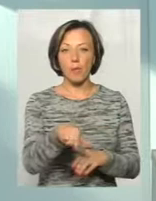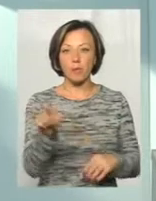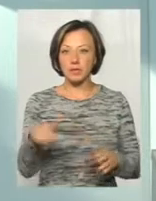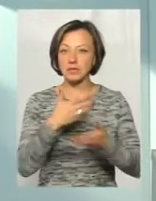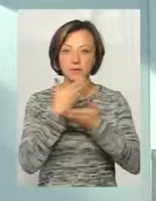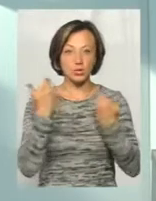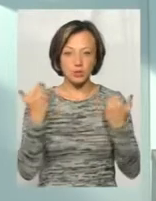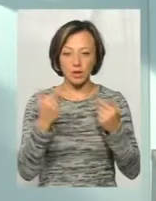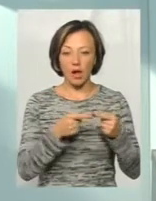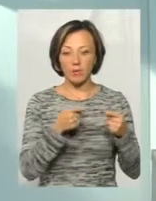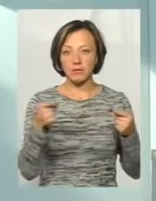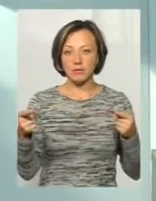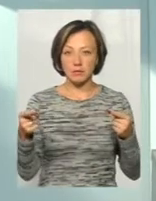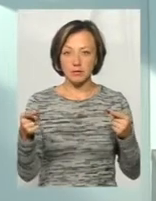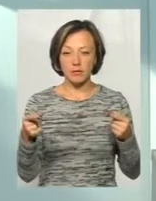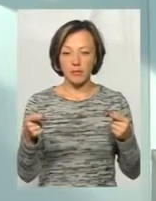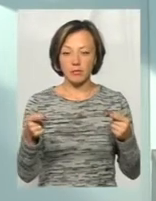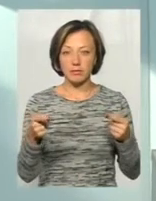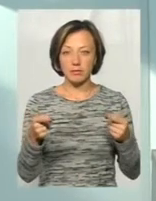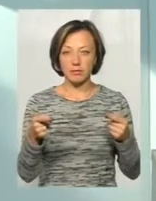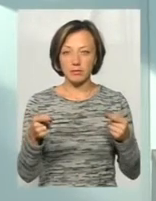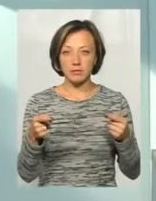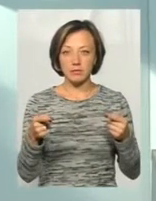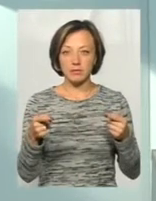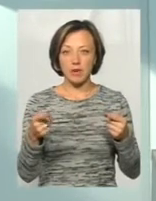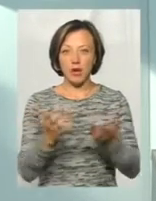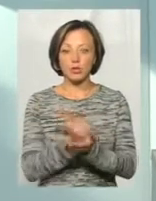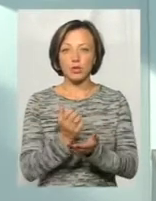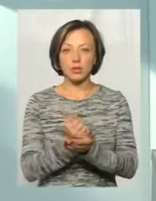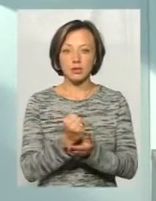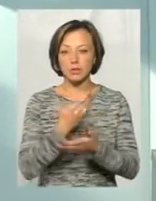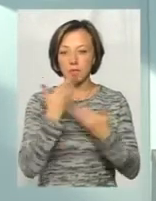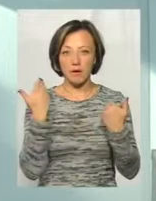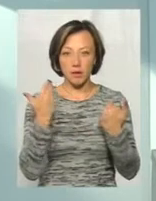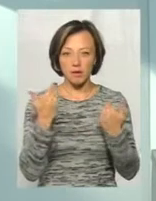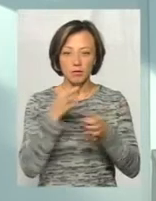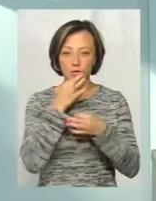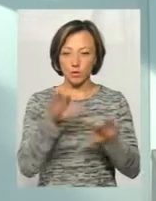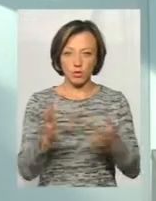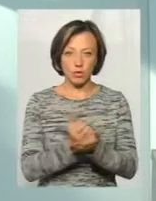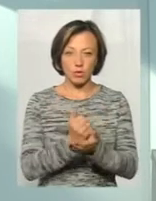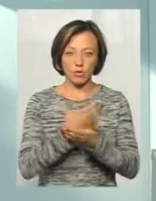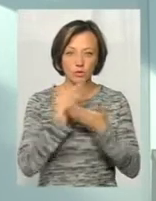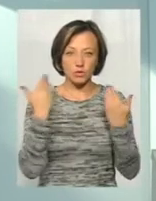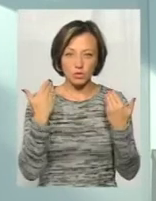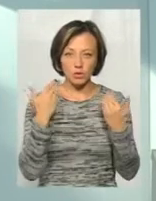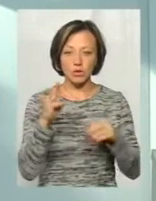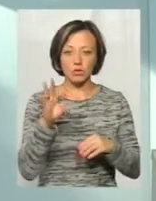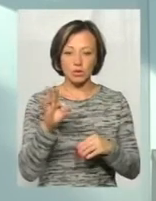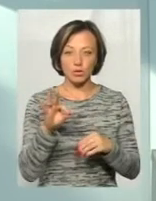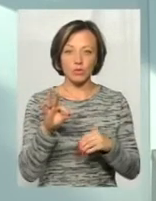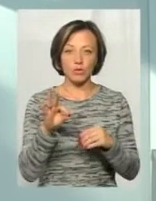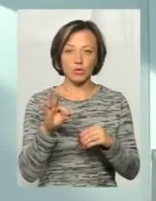відсутні протягом періоду, за який береться дохід, відсутні доходи, будь-які доходи, то їх